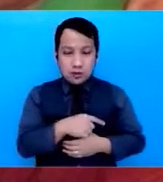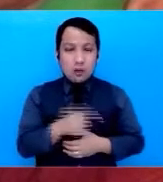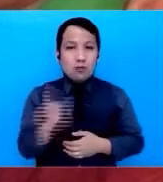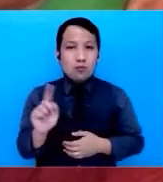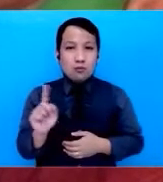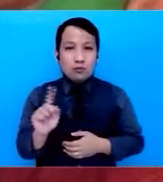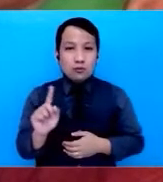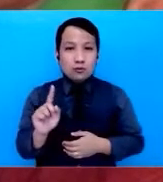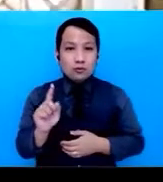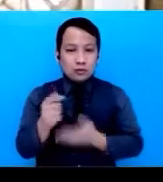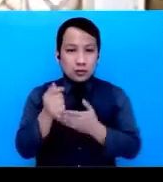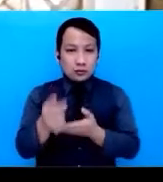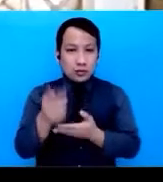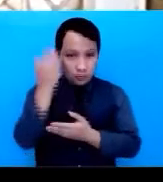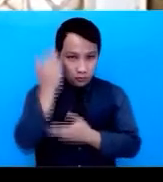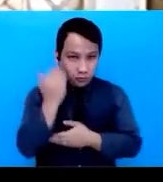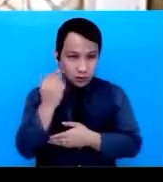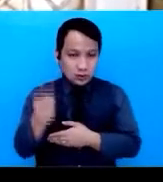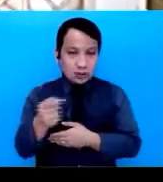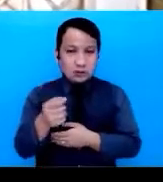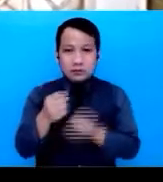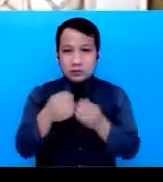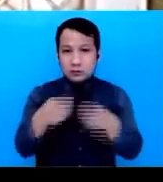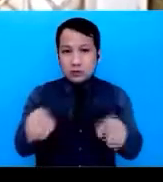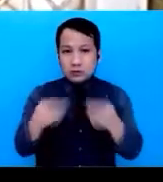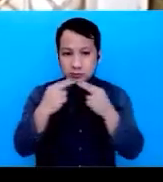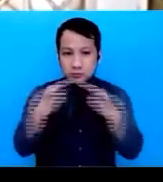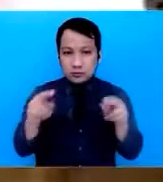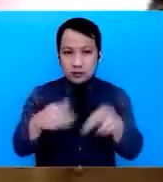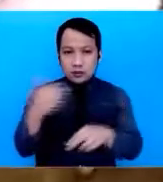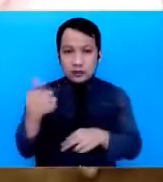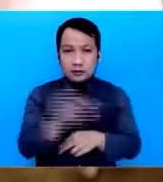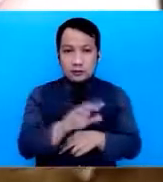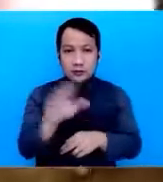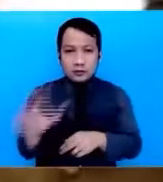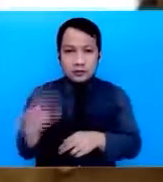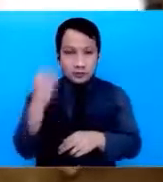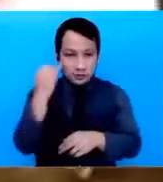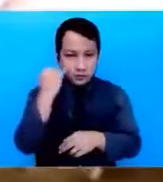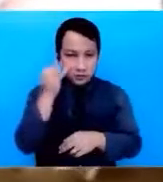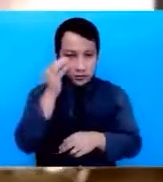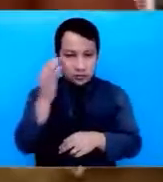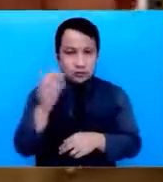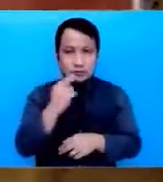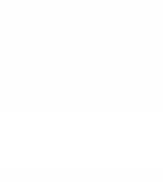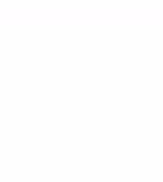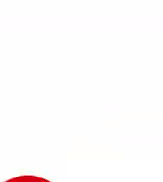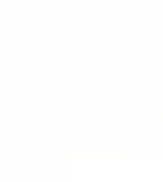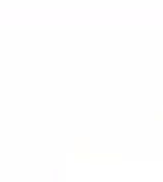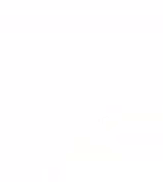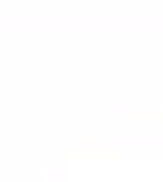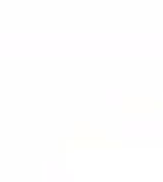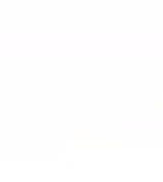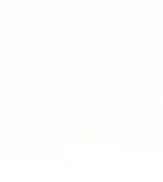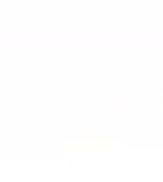this scenario. Nagbabalita mula sa frontline, Shaila Francisco, News 5.